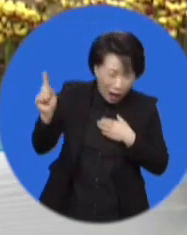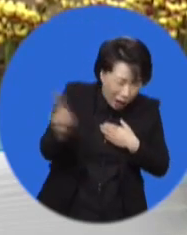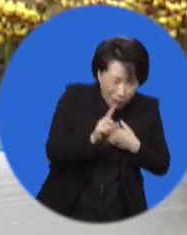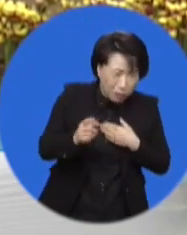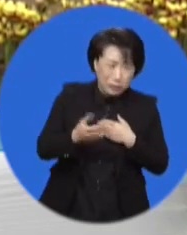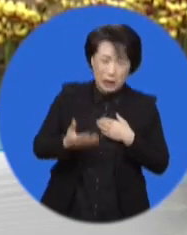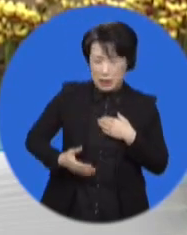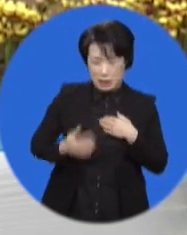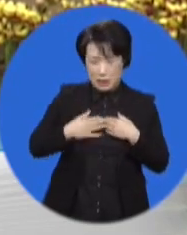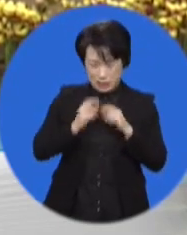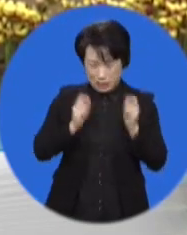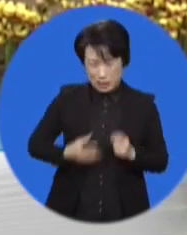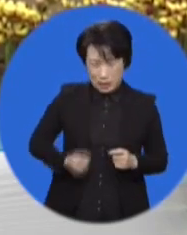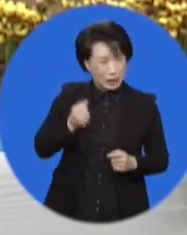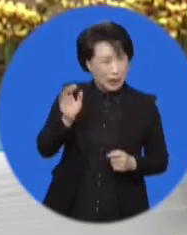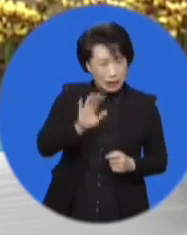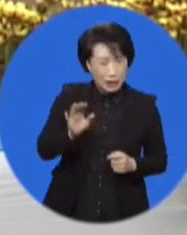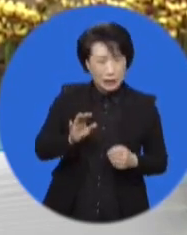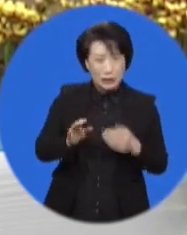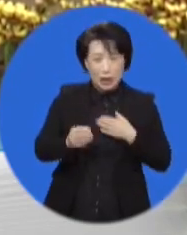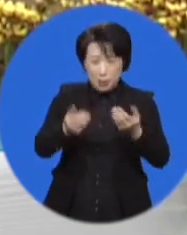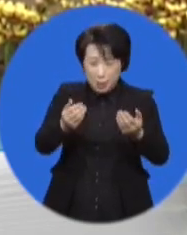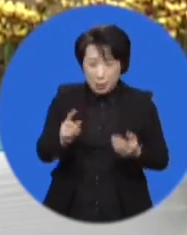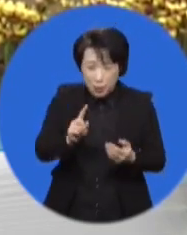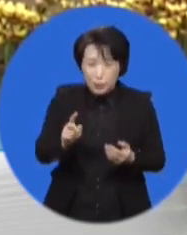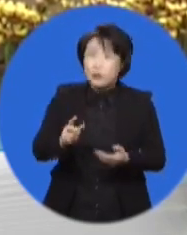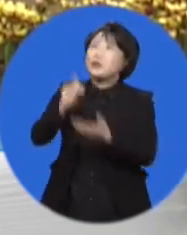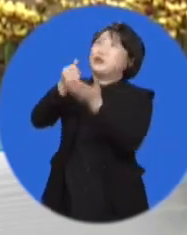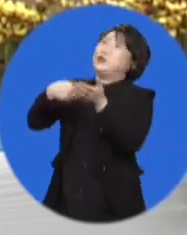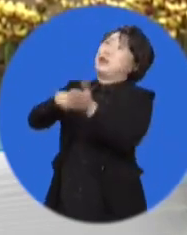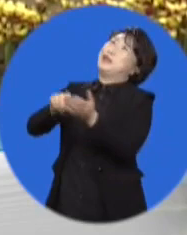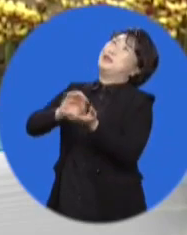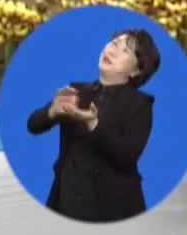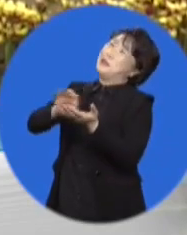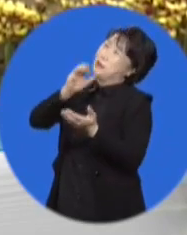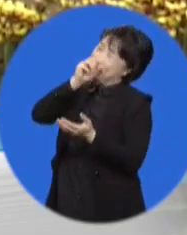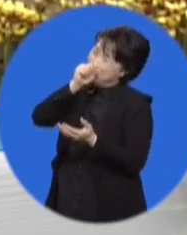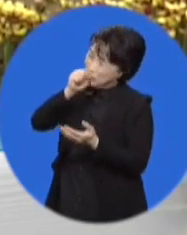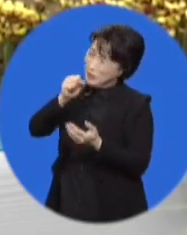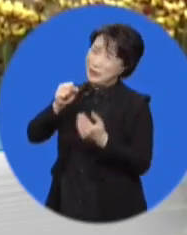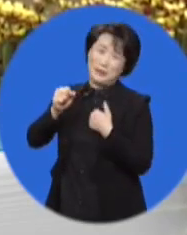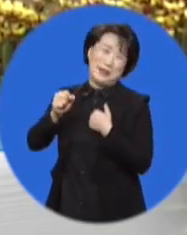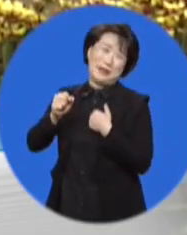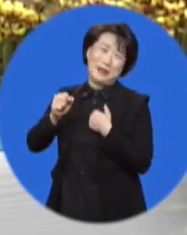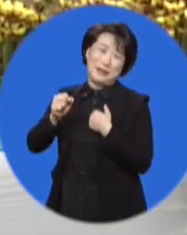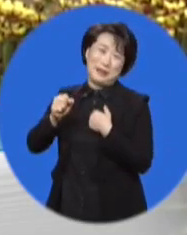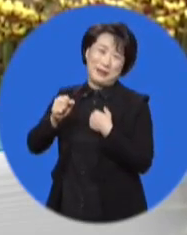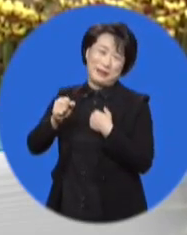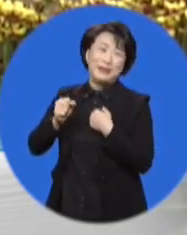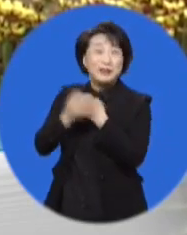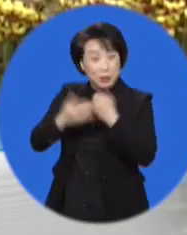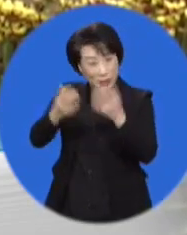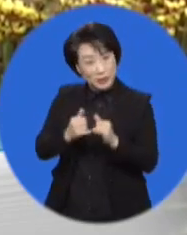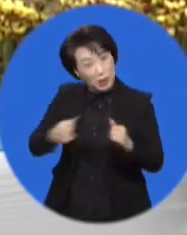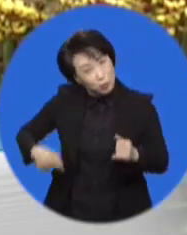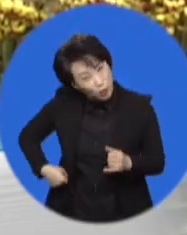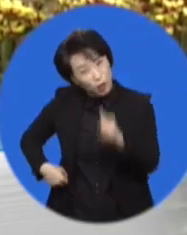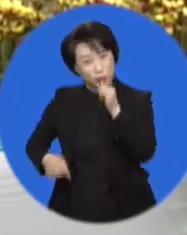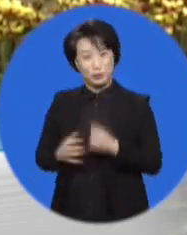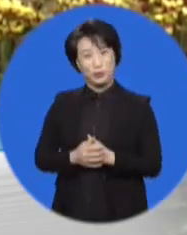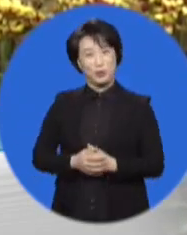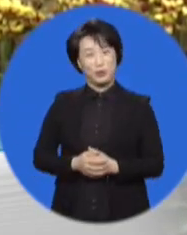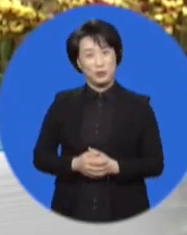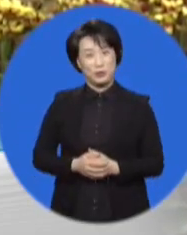아무것도 갖지 않고 내게 돌아오는 것이 있다면 주를 위해 썼으면 좋겠다. 이게 은혜 받은 자의 양심이요.